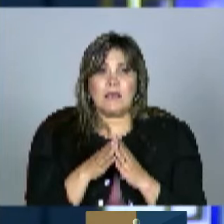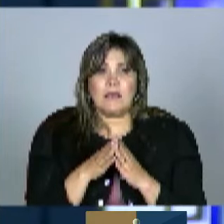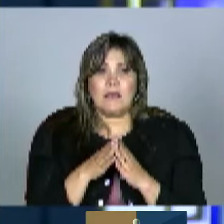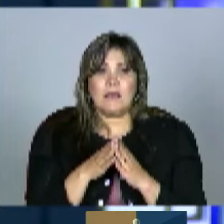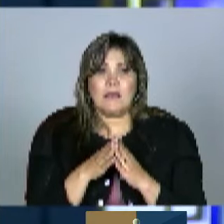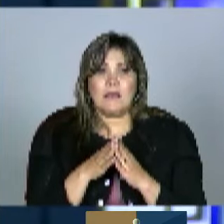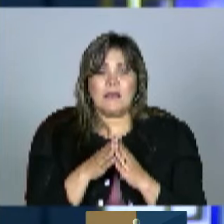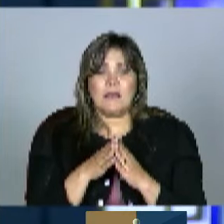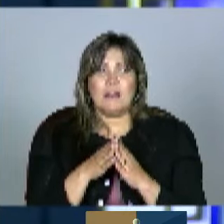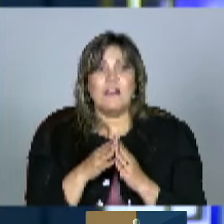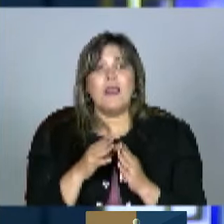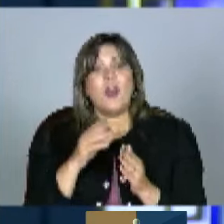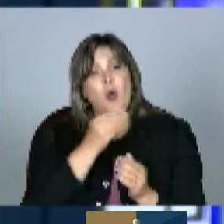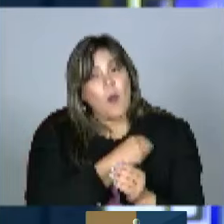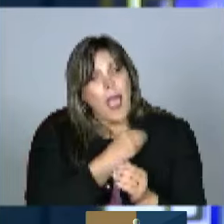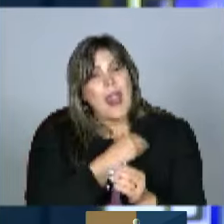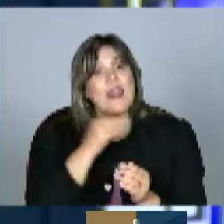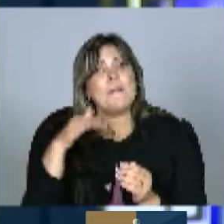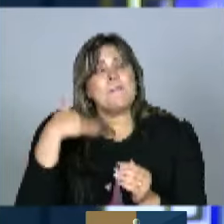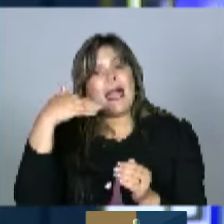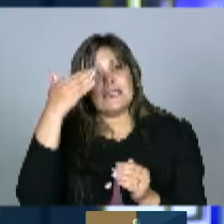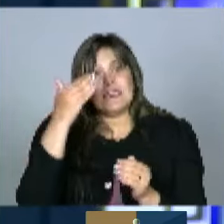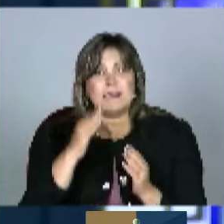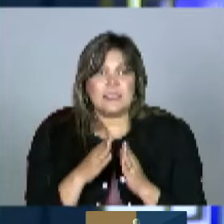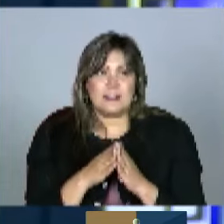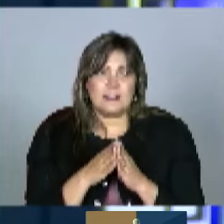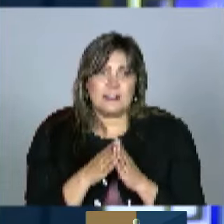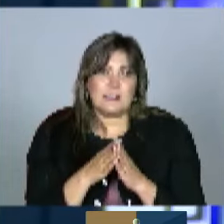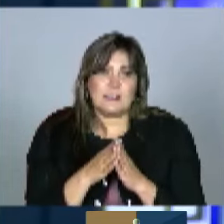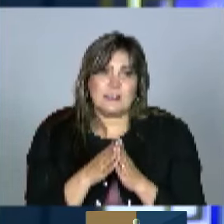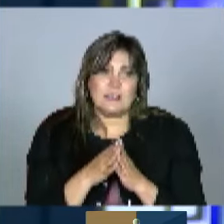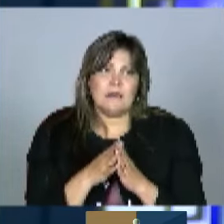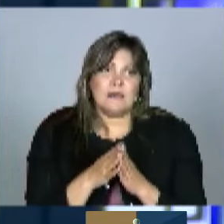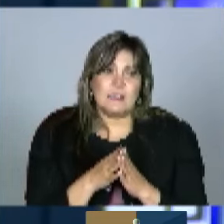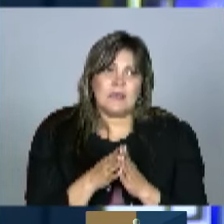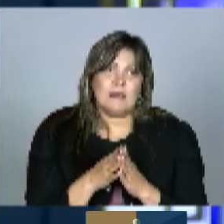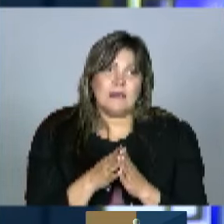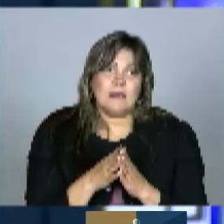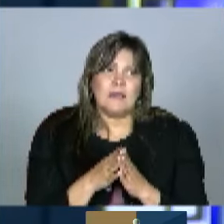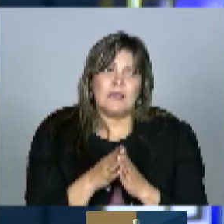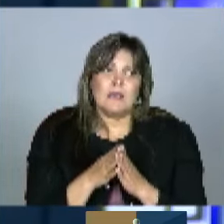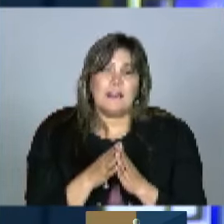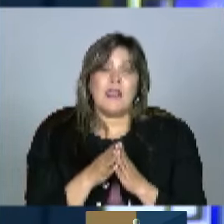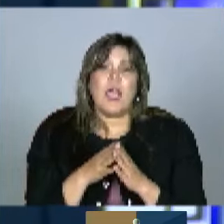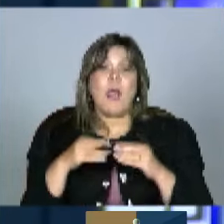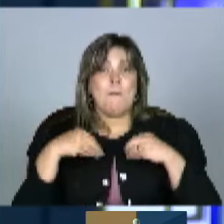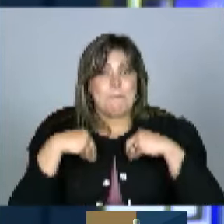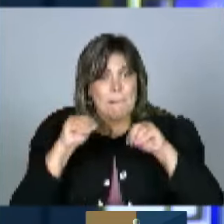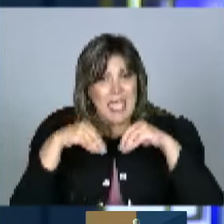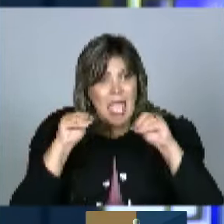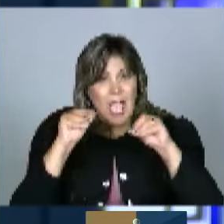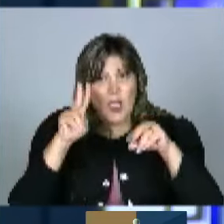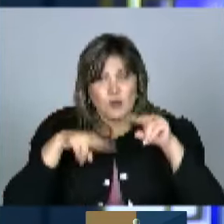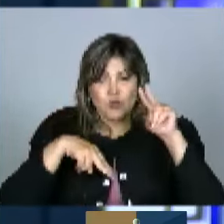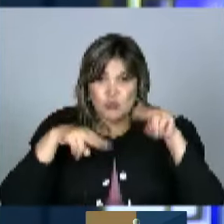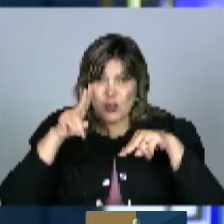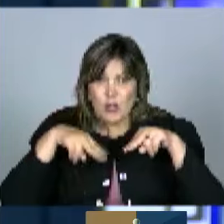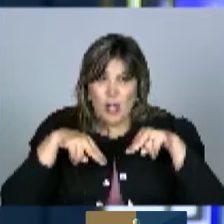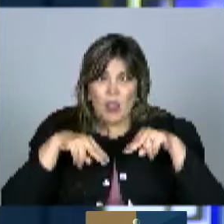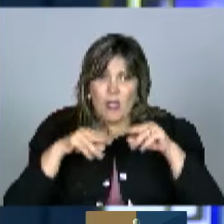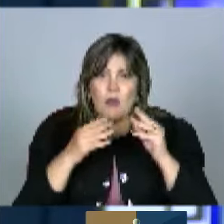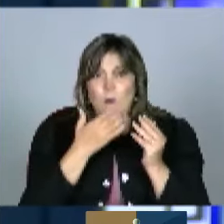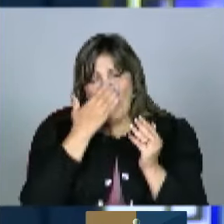حقنا ما قاليش غير بعضها طيب يا استاذ نور حاضر شكرا هو مضها بيع وشرا ولا تنازل